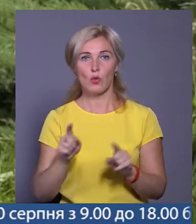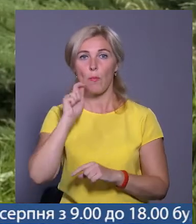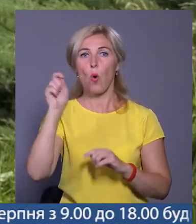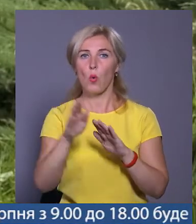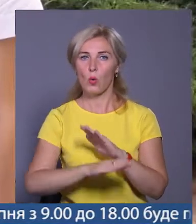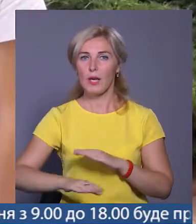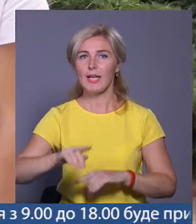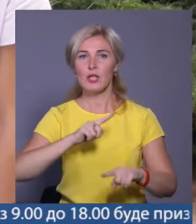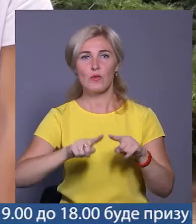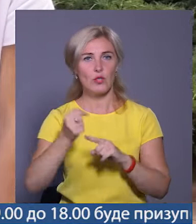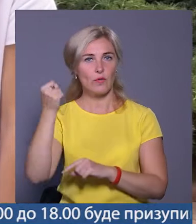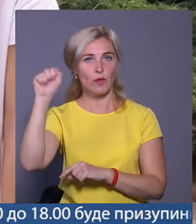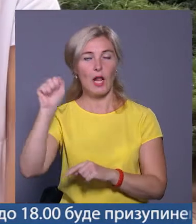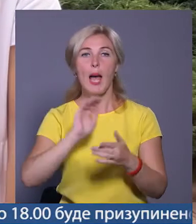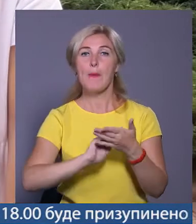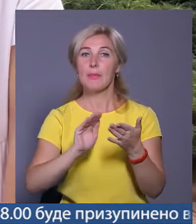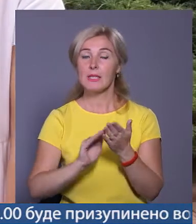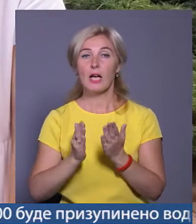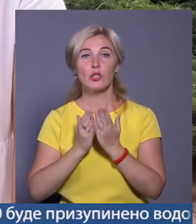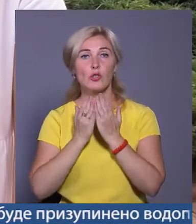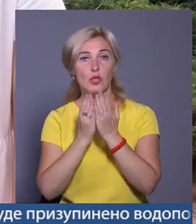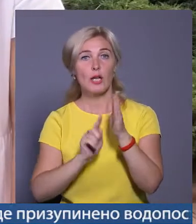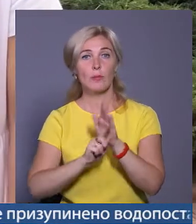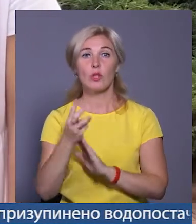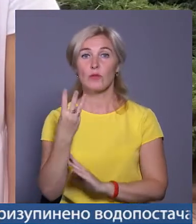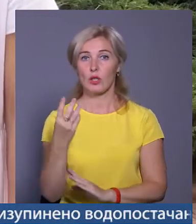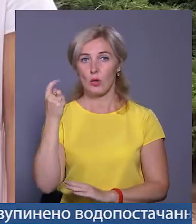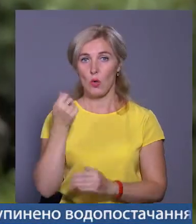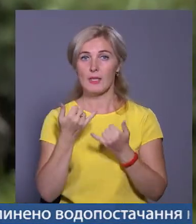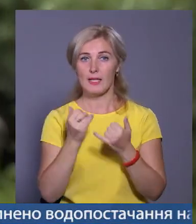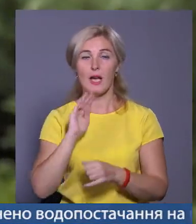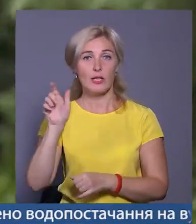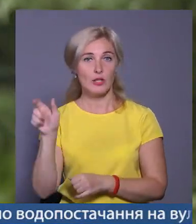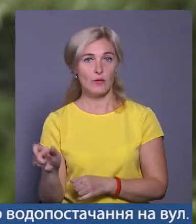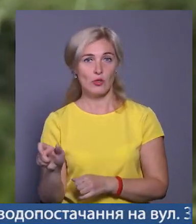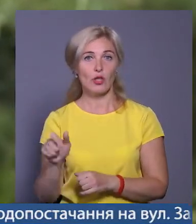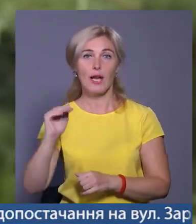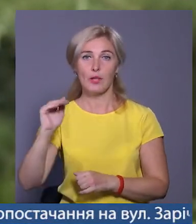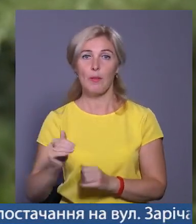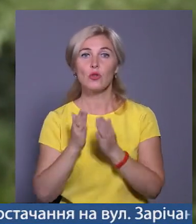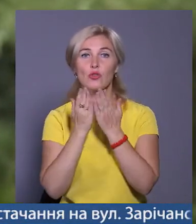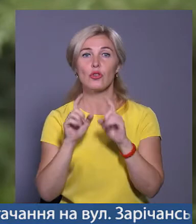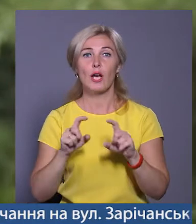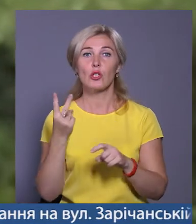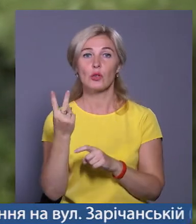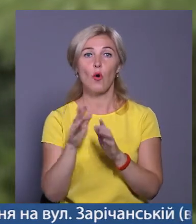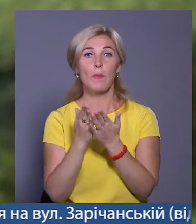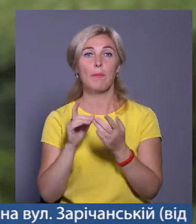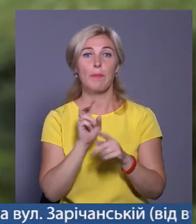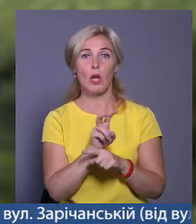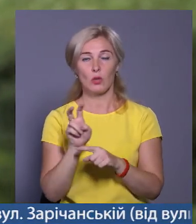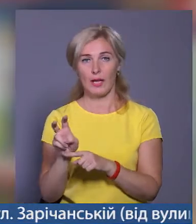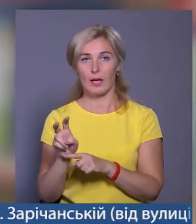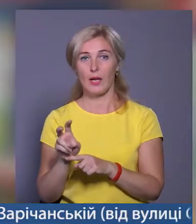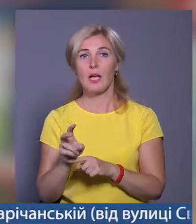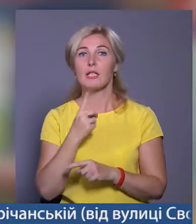швидше виграла. Писати і читати Софія почала у 3 роки. Наразі дівчинка – наймолодша читачка 2 бібліотек. За тиждень встигає